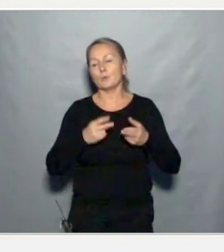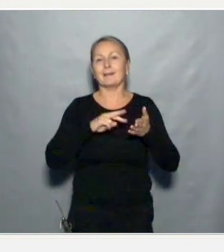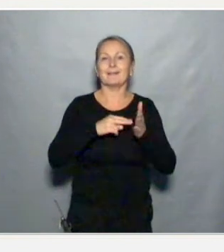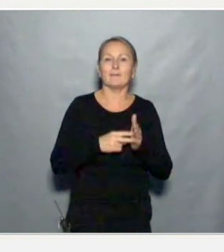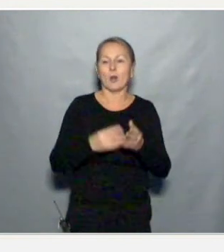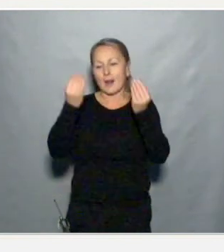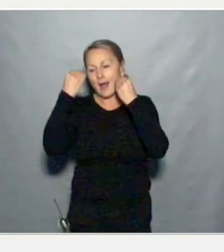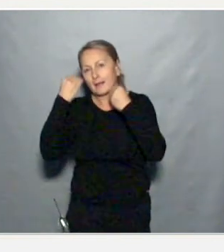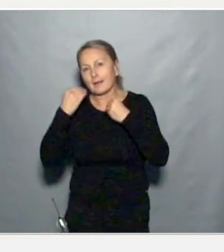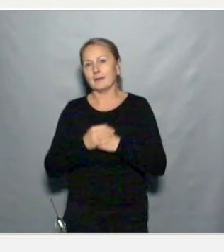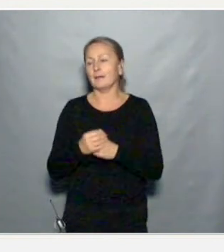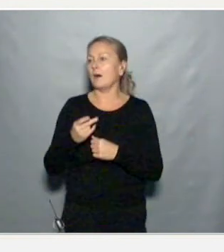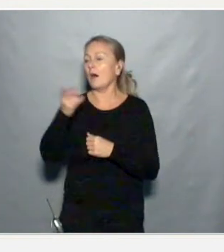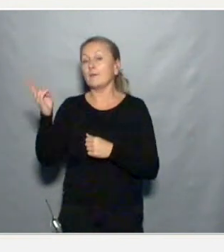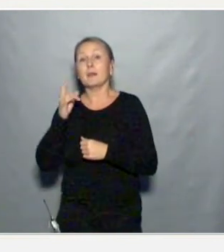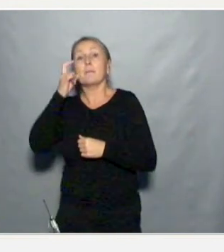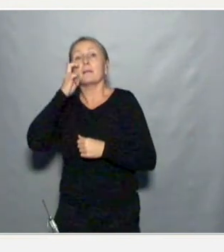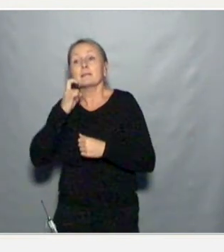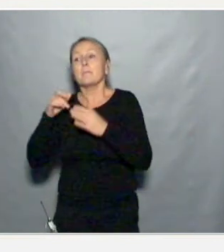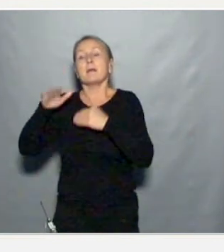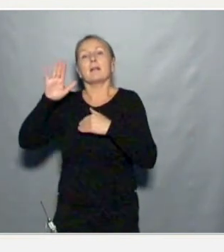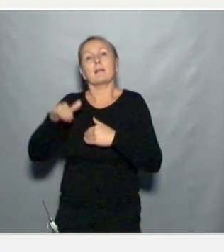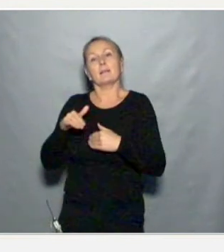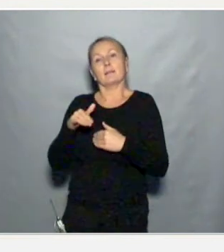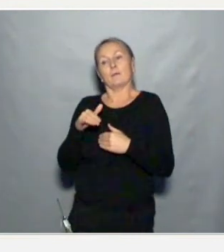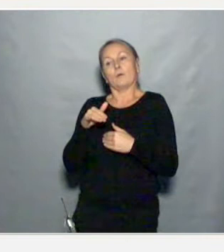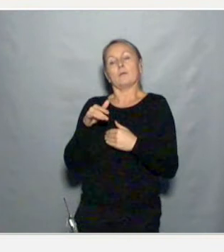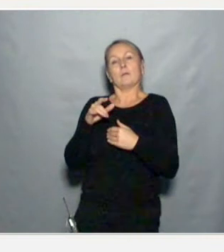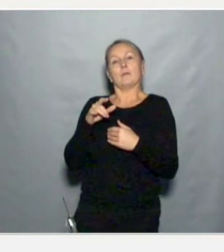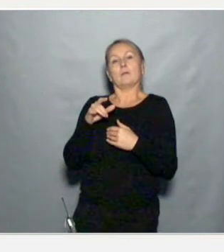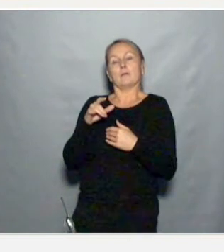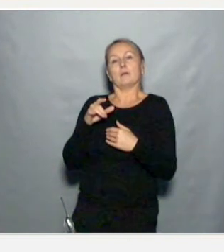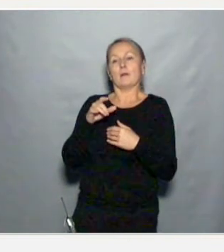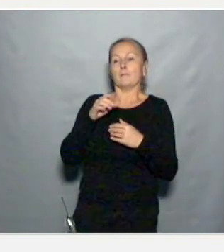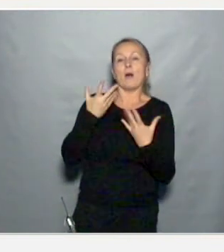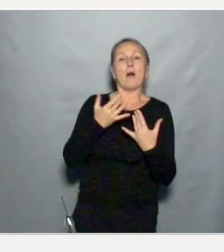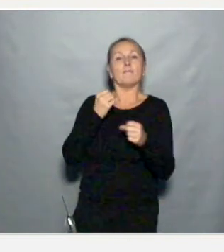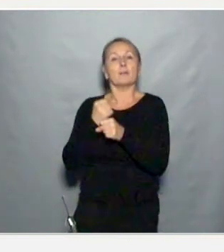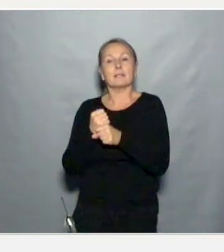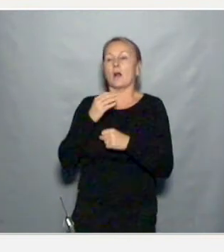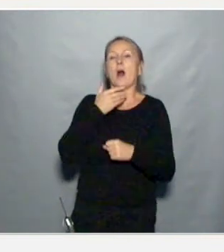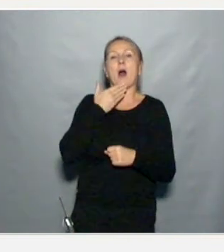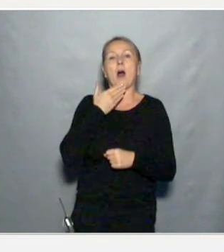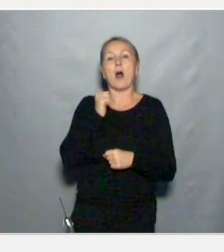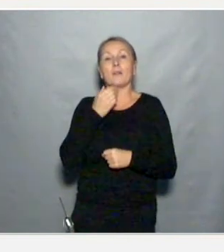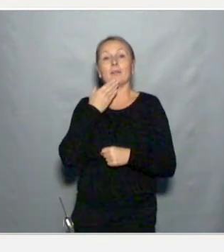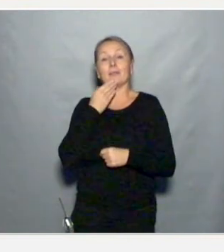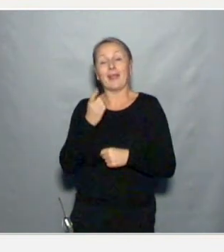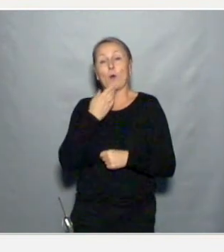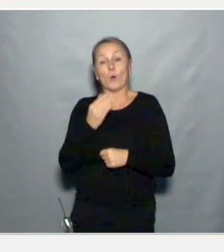att lära andra människor mer om vad ADHD faktiskt är och inte är. Just nu när